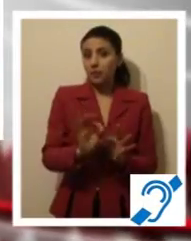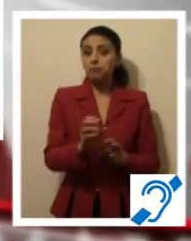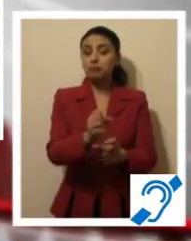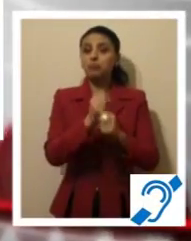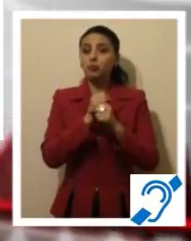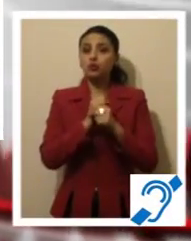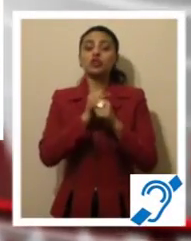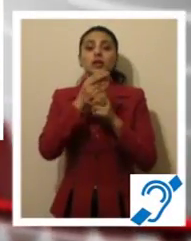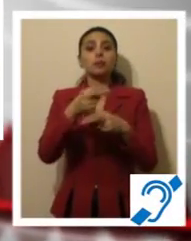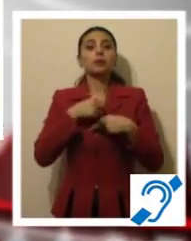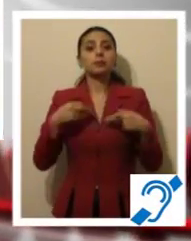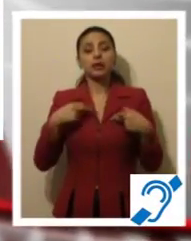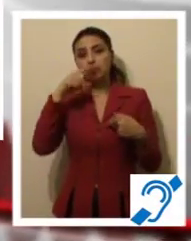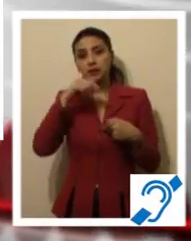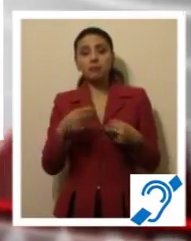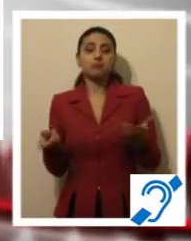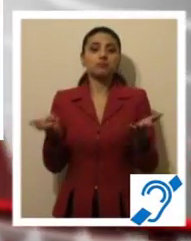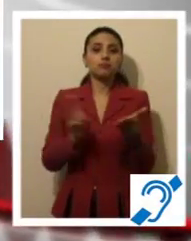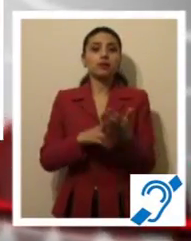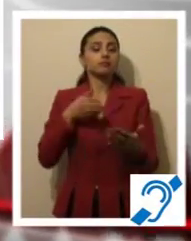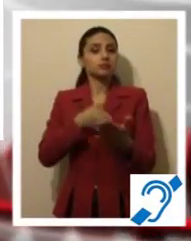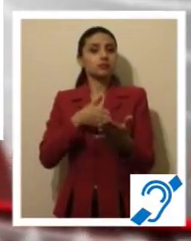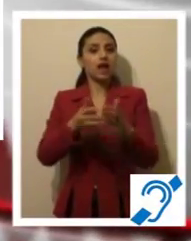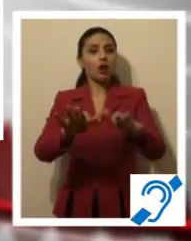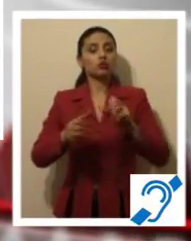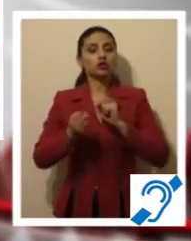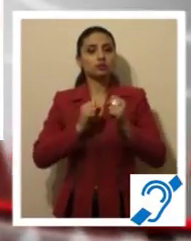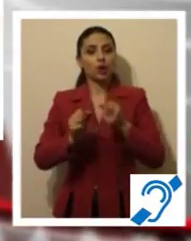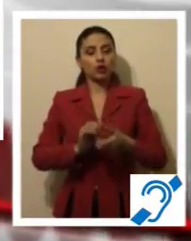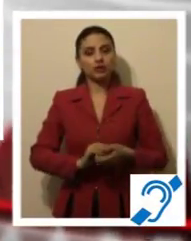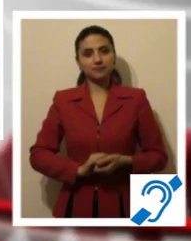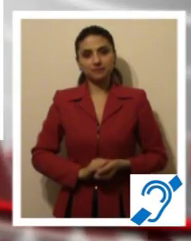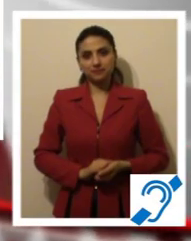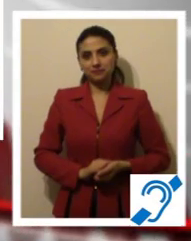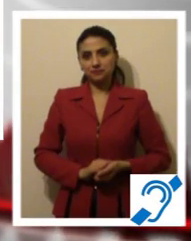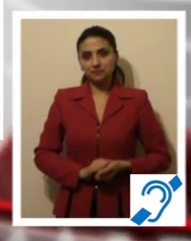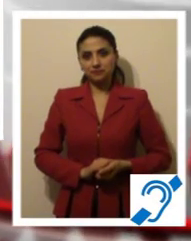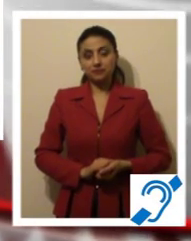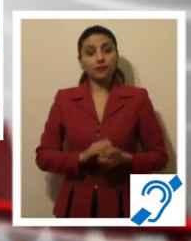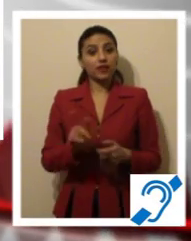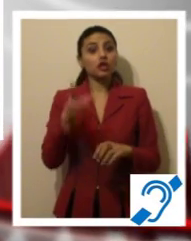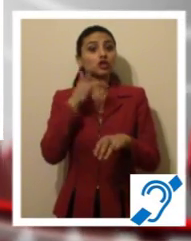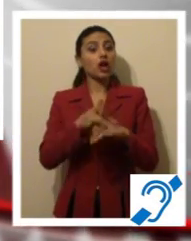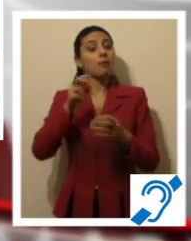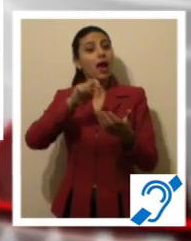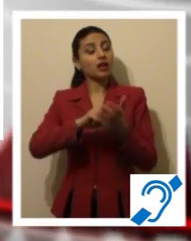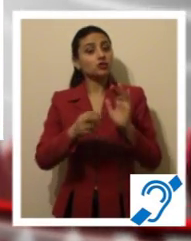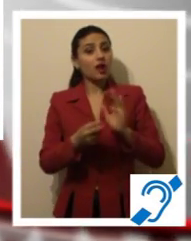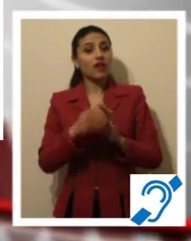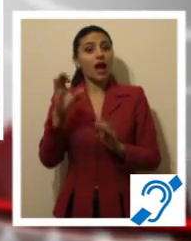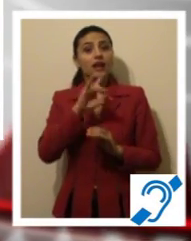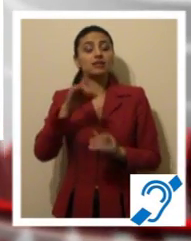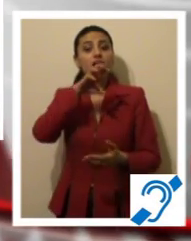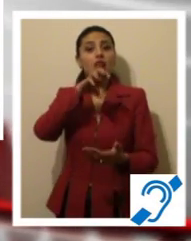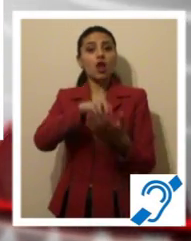primăria Pitești mai subvenționează cultura, dar și sportul. În încercarea de a mai rezolva din criza locurilor